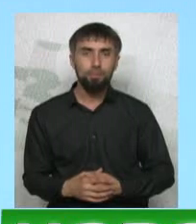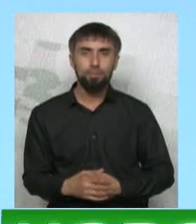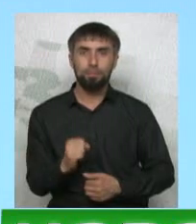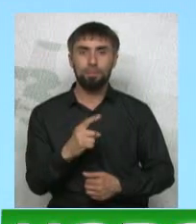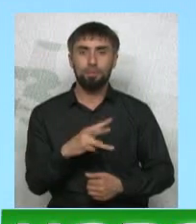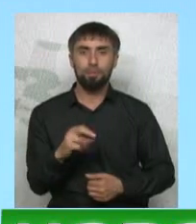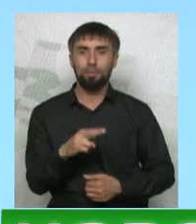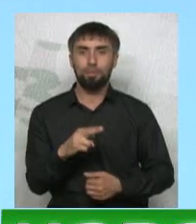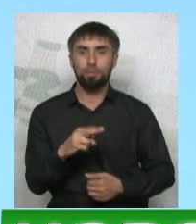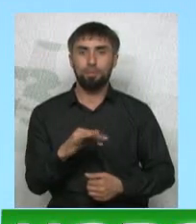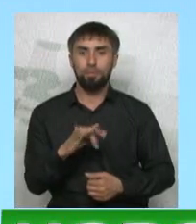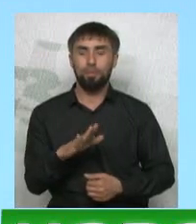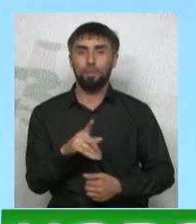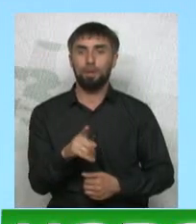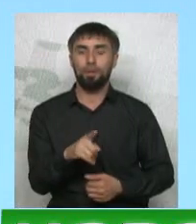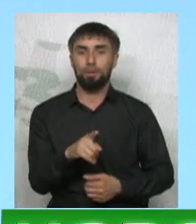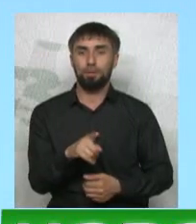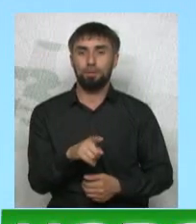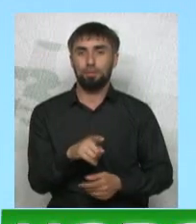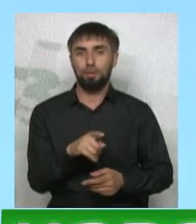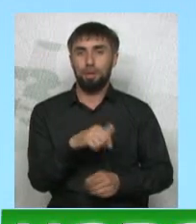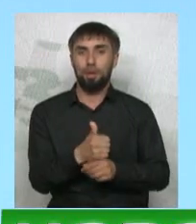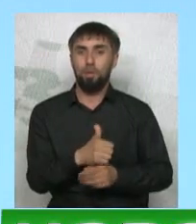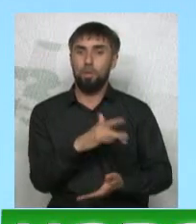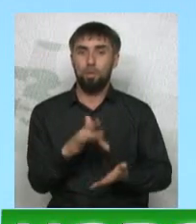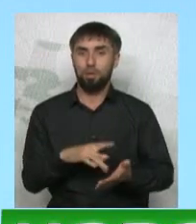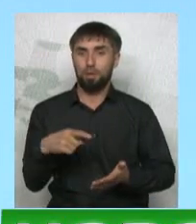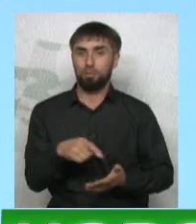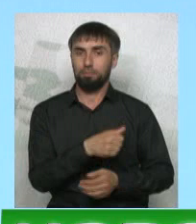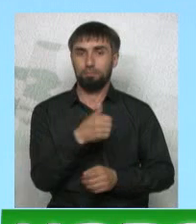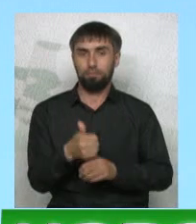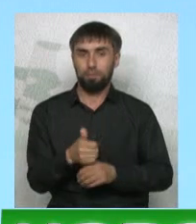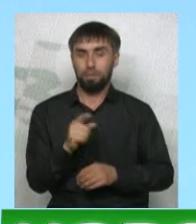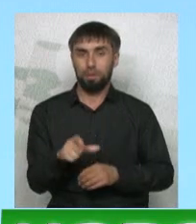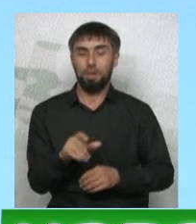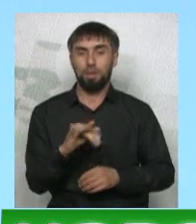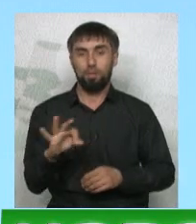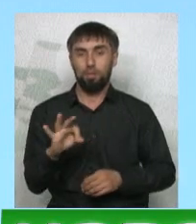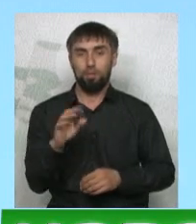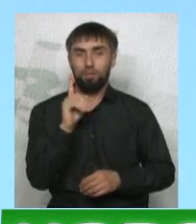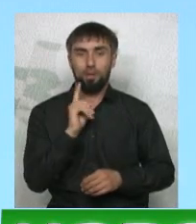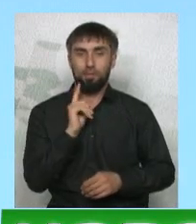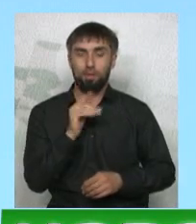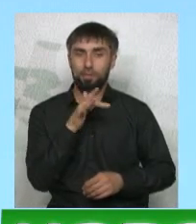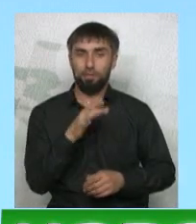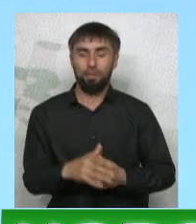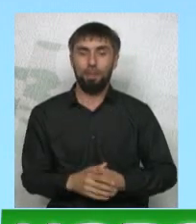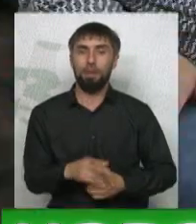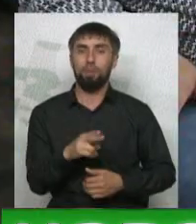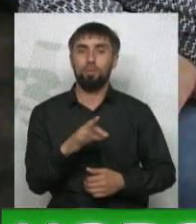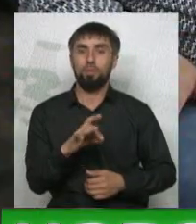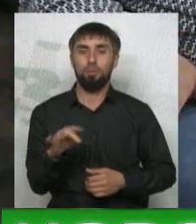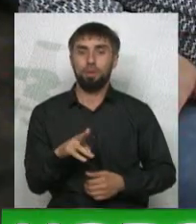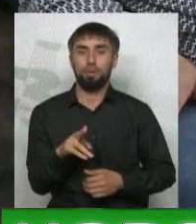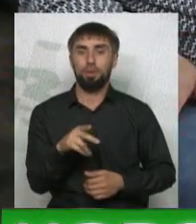Ахмед Дюдигов назначен исполняющим обязанности главы города Карабулак. Такое решение приняли депутаты Горсовета. Постпред